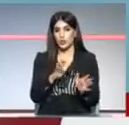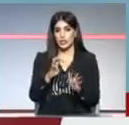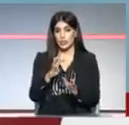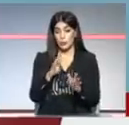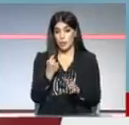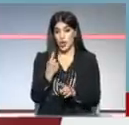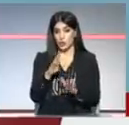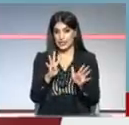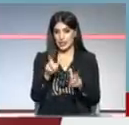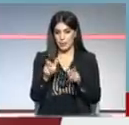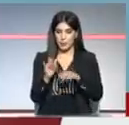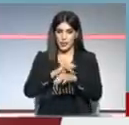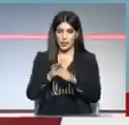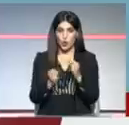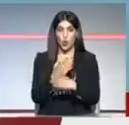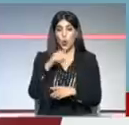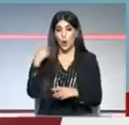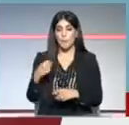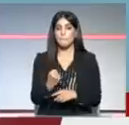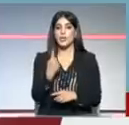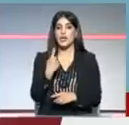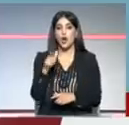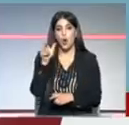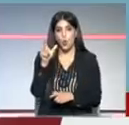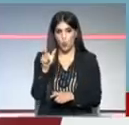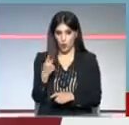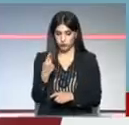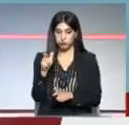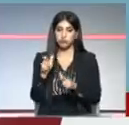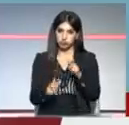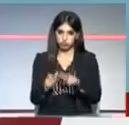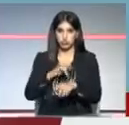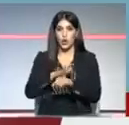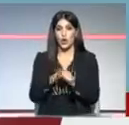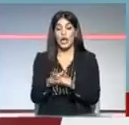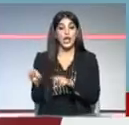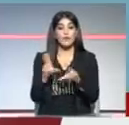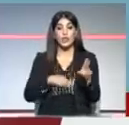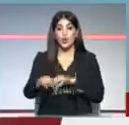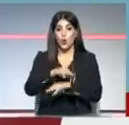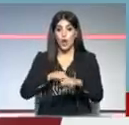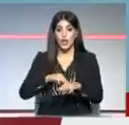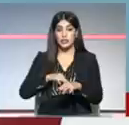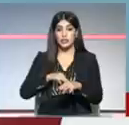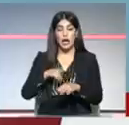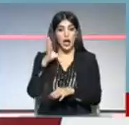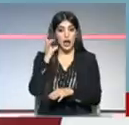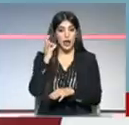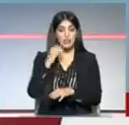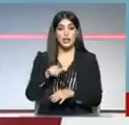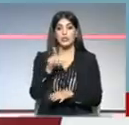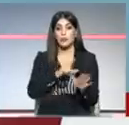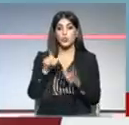وسجلت ولايته بالمائه و حاله اصابه جديده كما سجل ترين صباح اليوم سبعه وسبعين